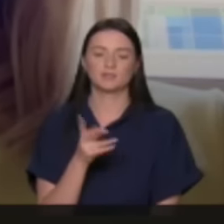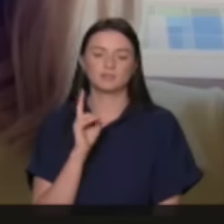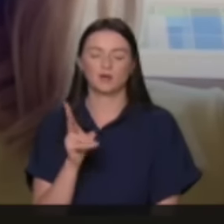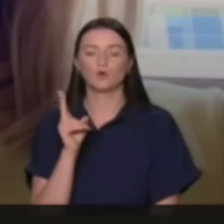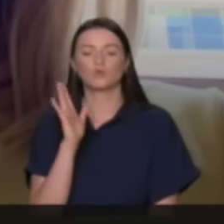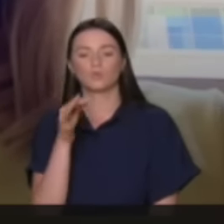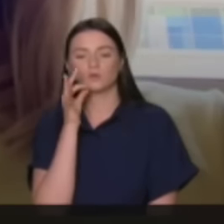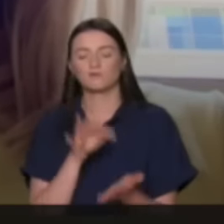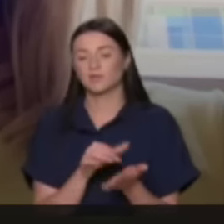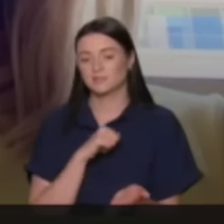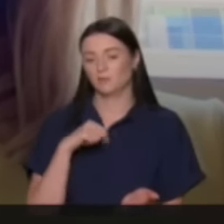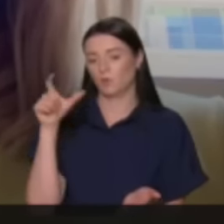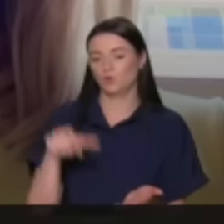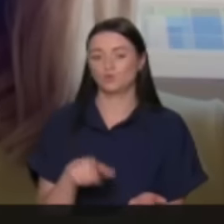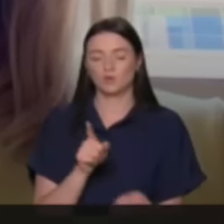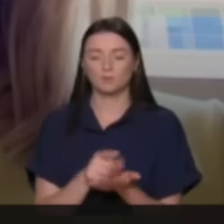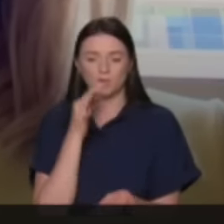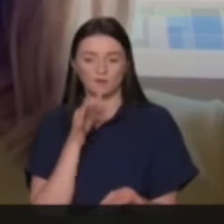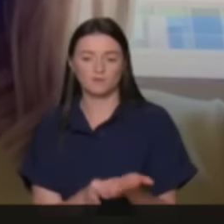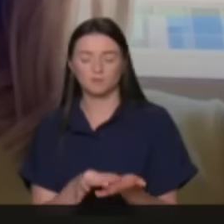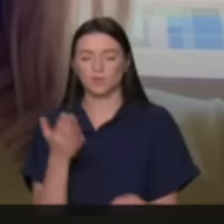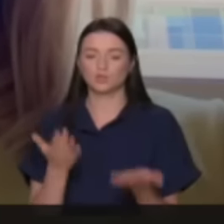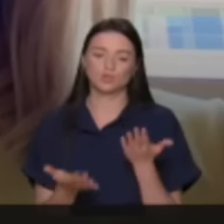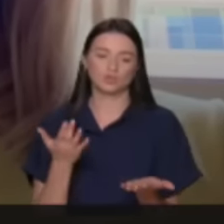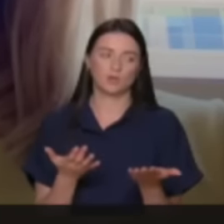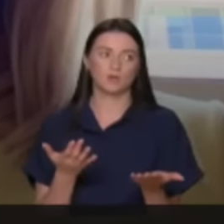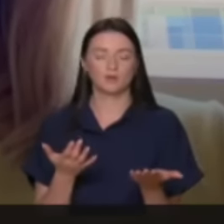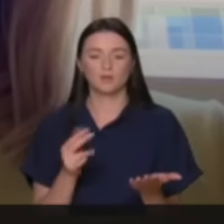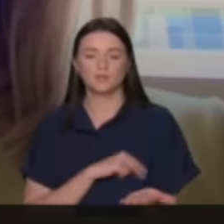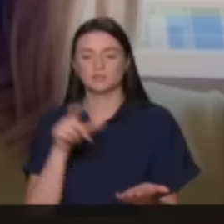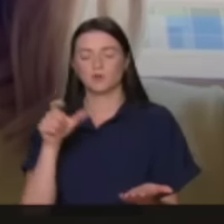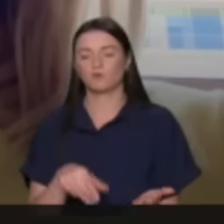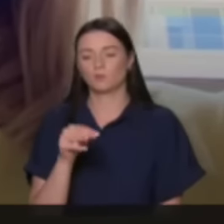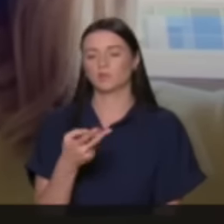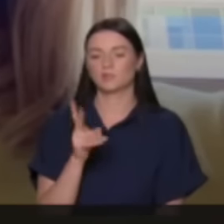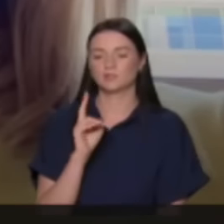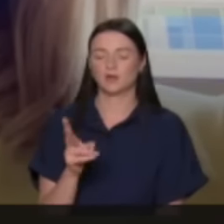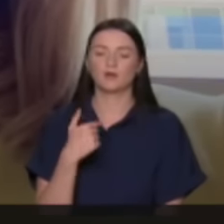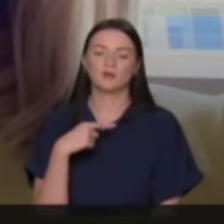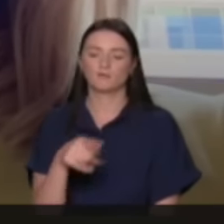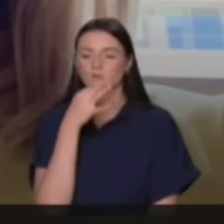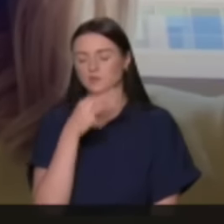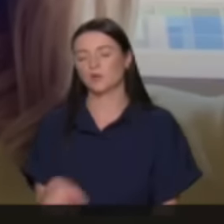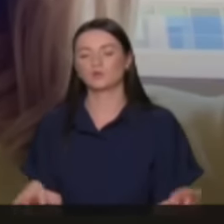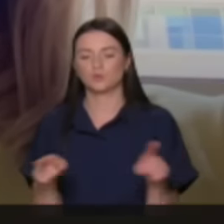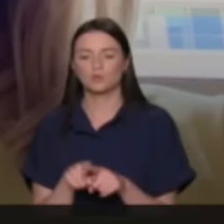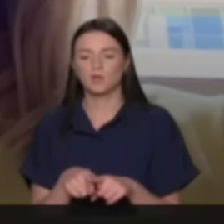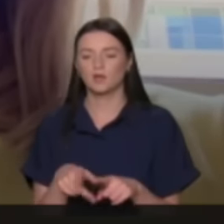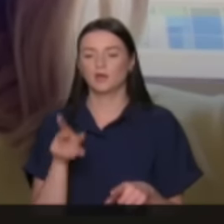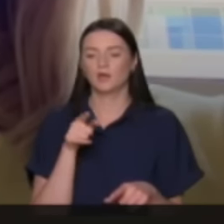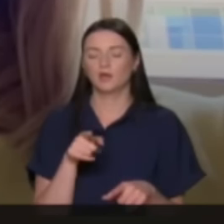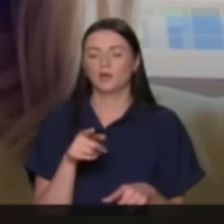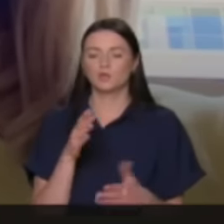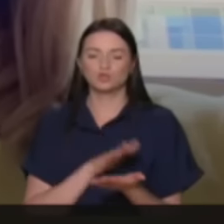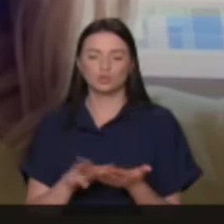Чи сама людина має відповідати за це? Чи вже якось співробітники ТЦК? Я вам скажу так, чисто по-людськи, ну,